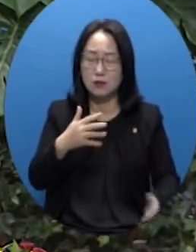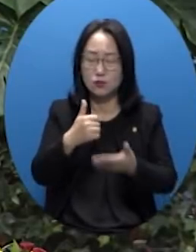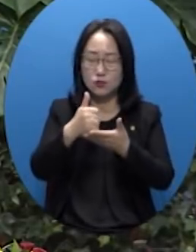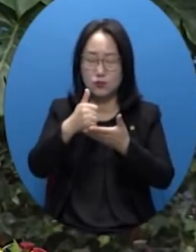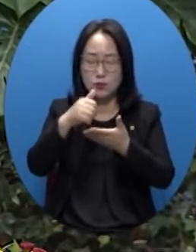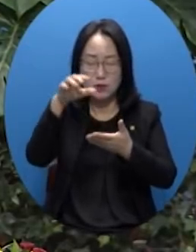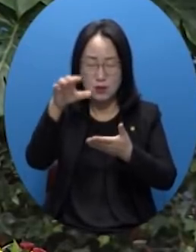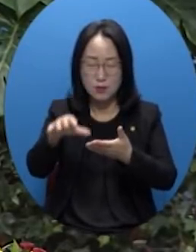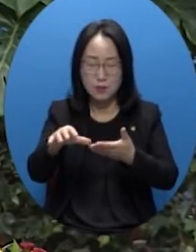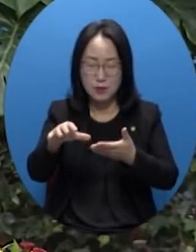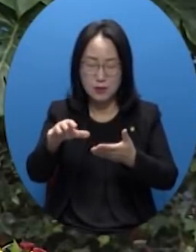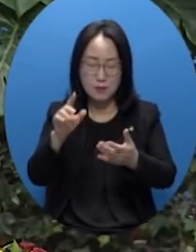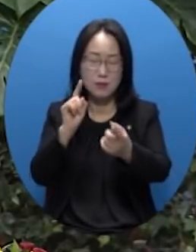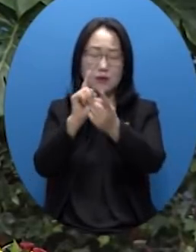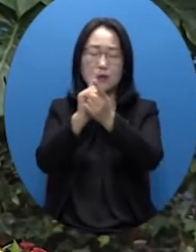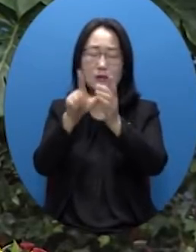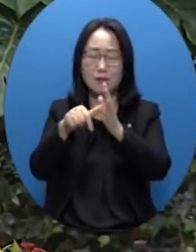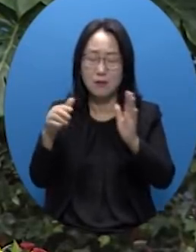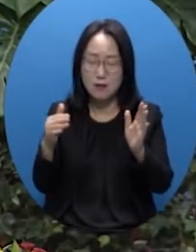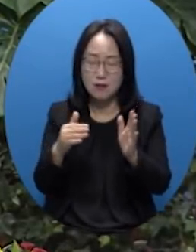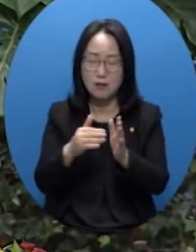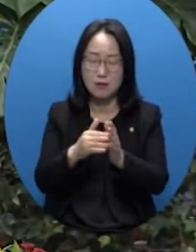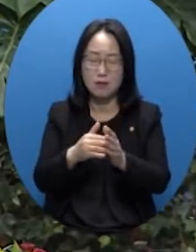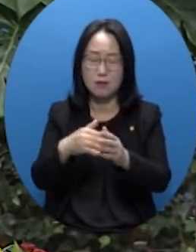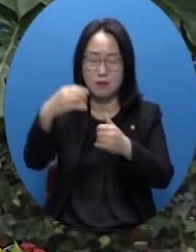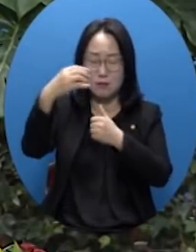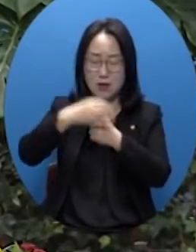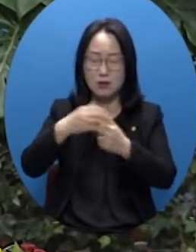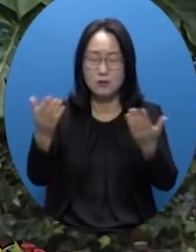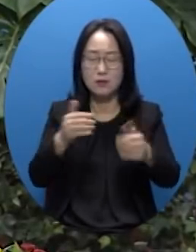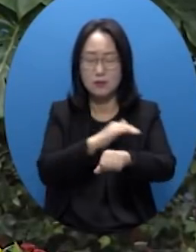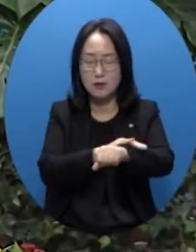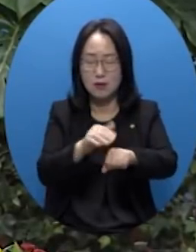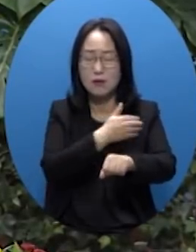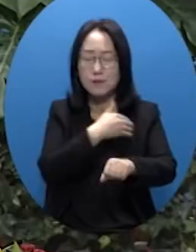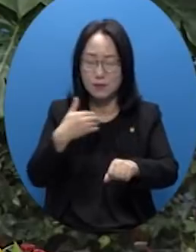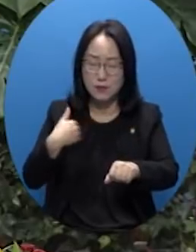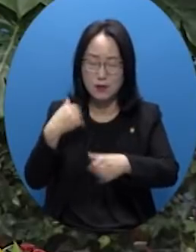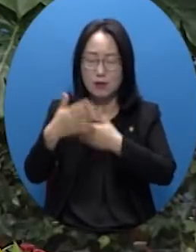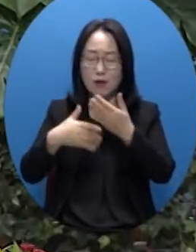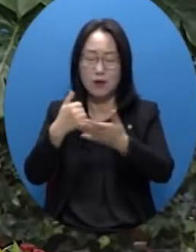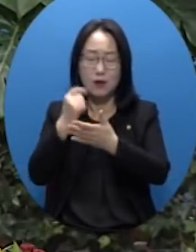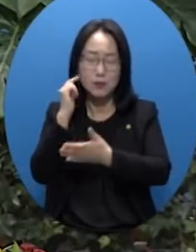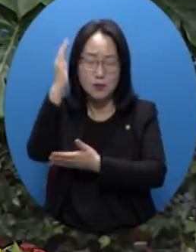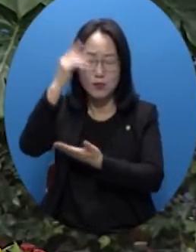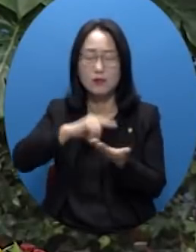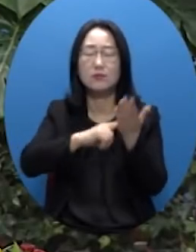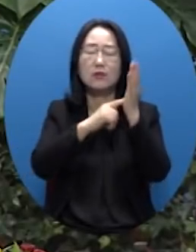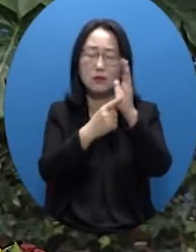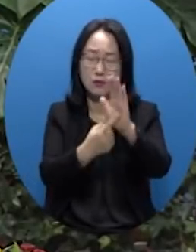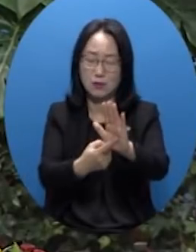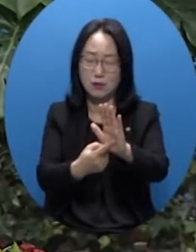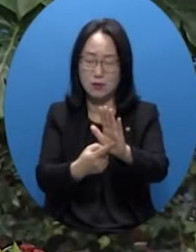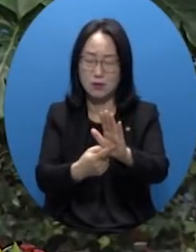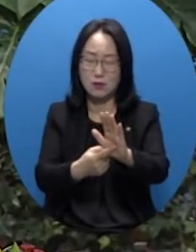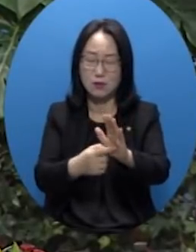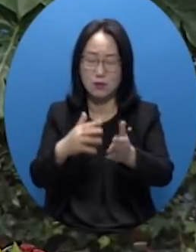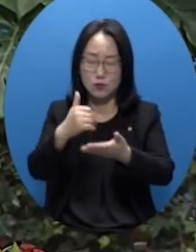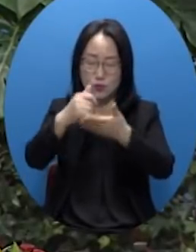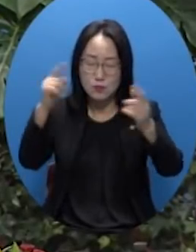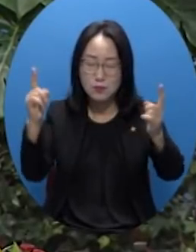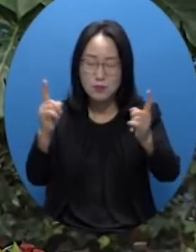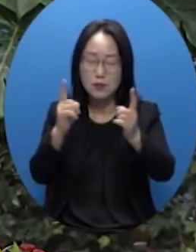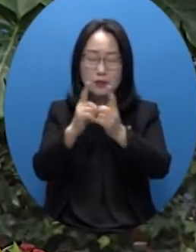사는 그날까지 마케 사랑이 잘 감당하고 줄 명월 온천에 들어 내므로 귀 앞에 설 때에